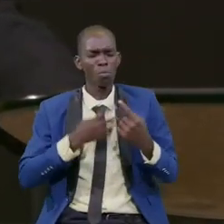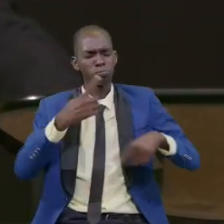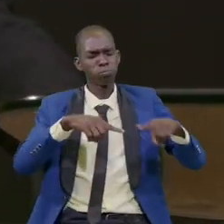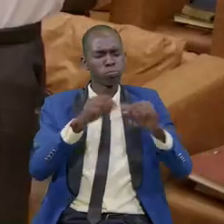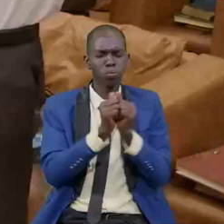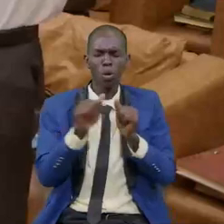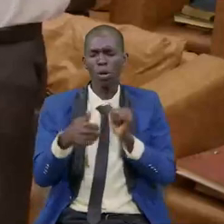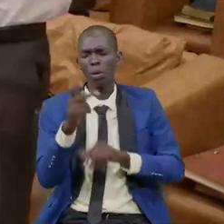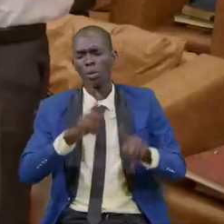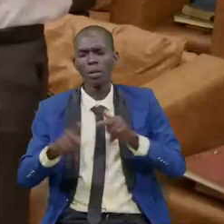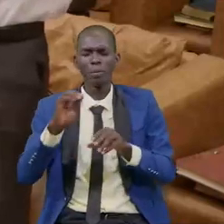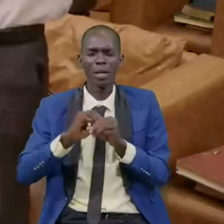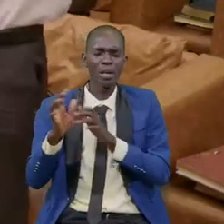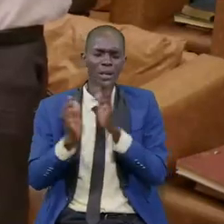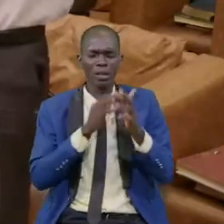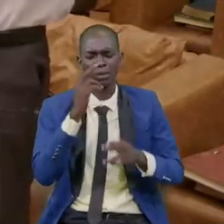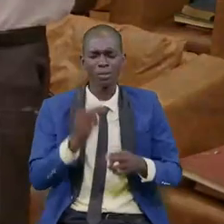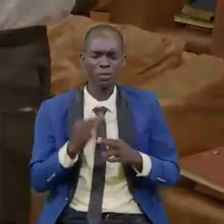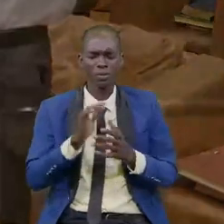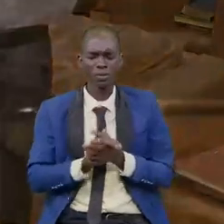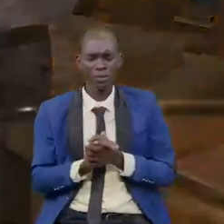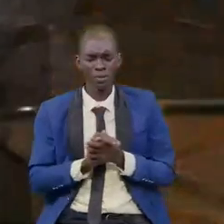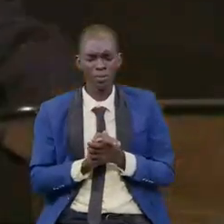au nom de Jésus.